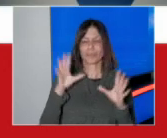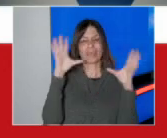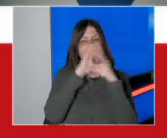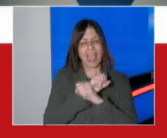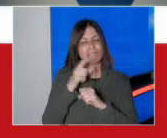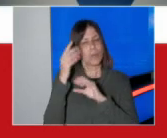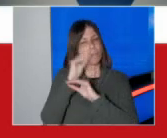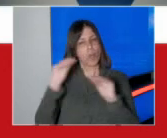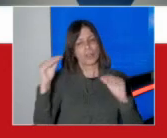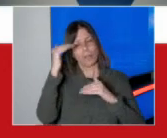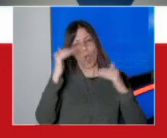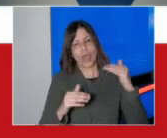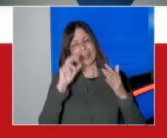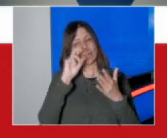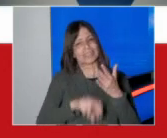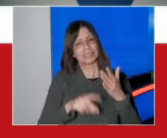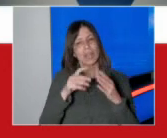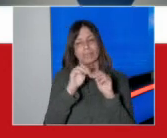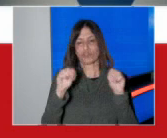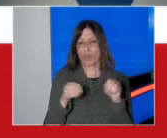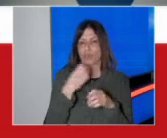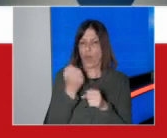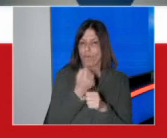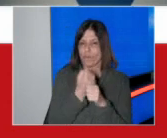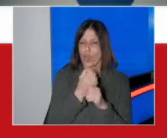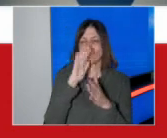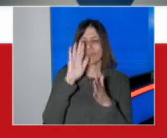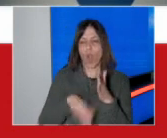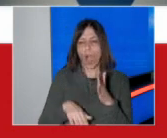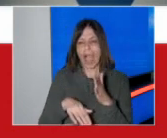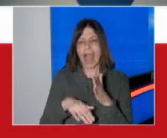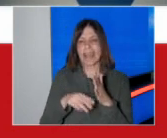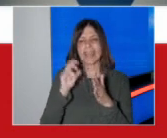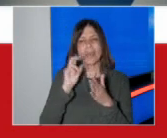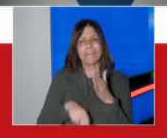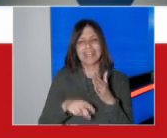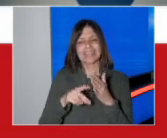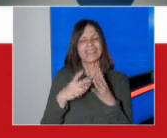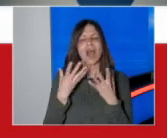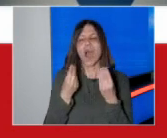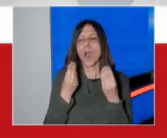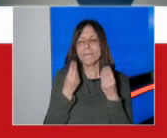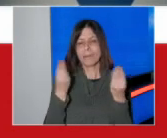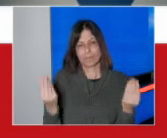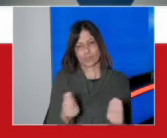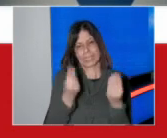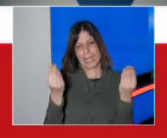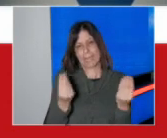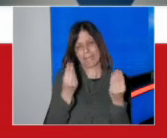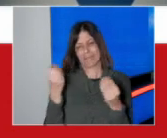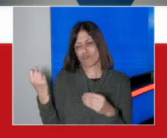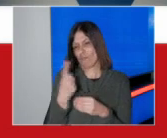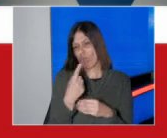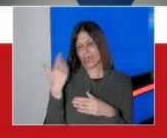על הורדת מיסים למשפחות עובדות, והורדת מכסים ומחירים לשפע של מוצרים.